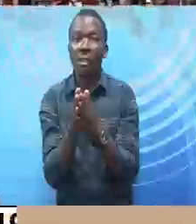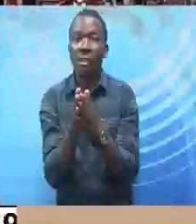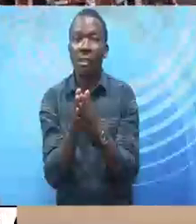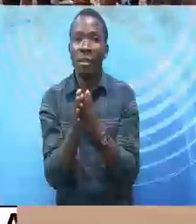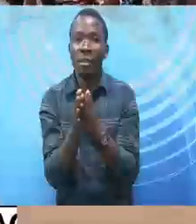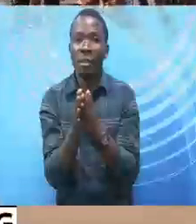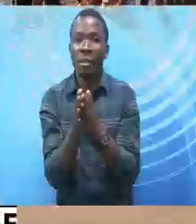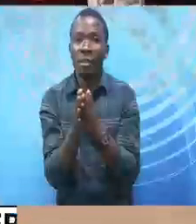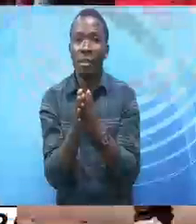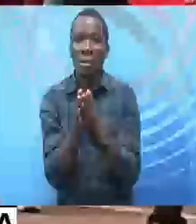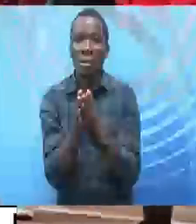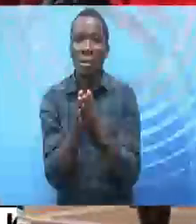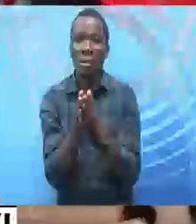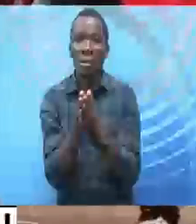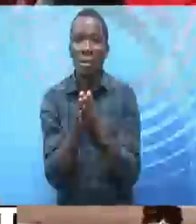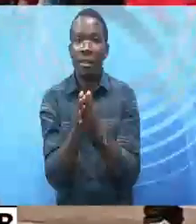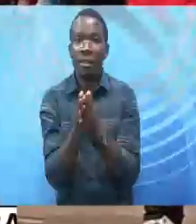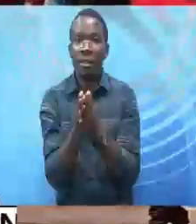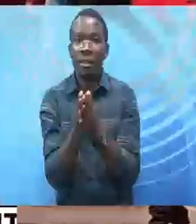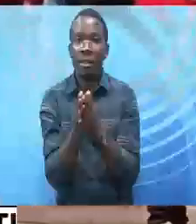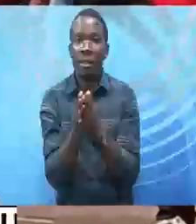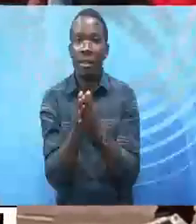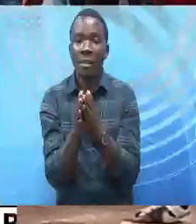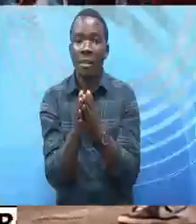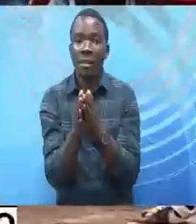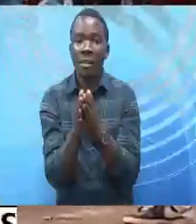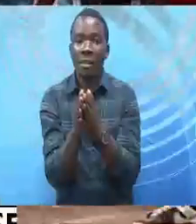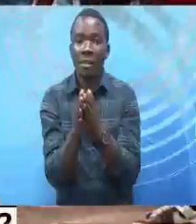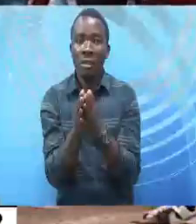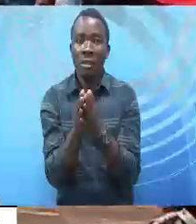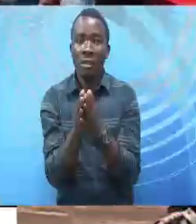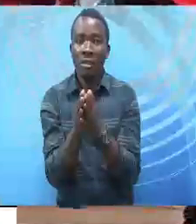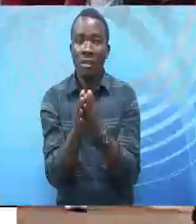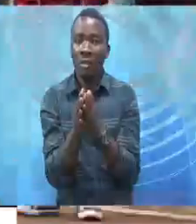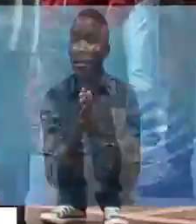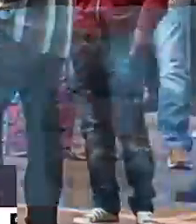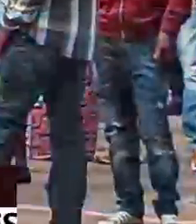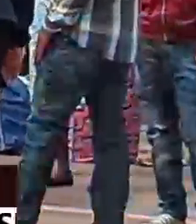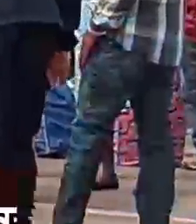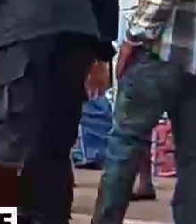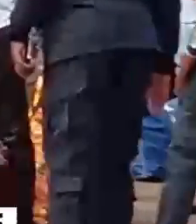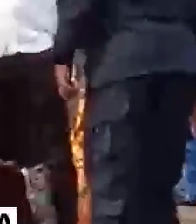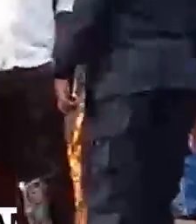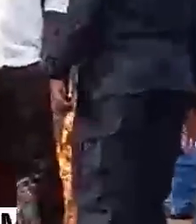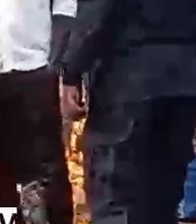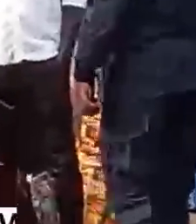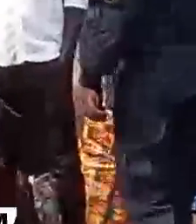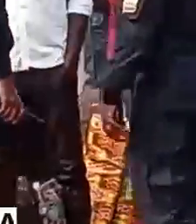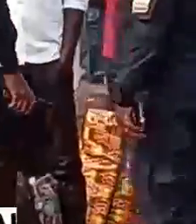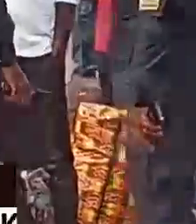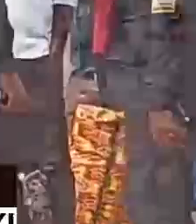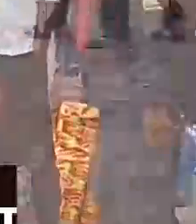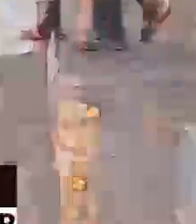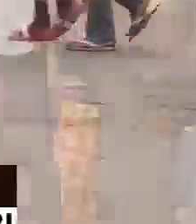bikorwa ryayo dore ko yasohokaga mu gicuku ari n'ababimenyaga mu gitondo ibi bitandukanye n'imyanzuro yo kuri uyu wa mbere tariki